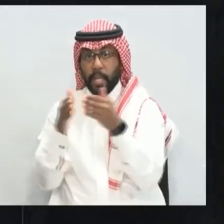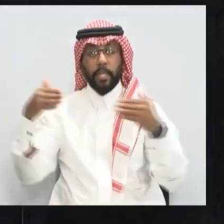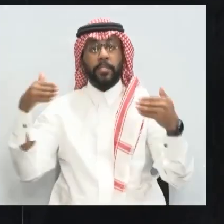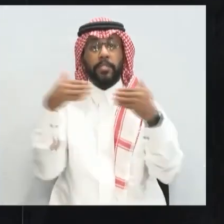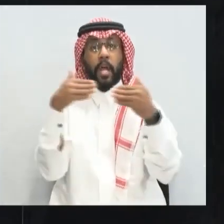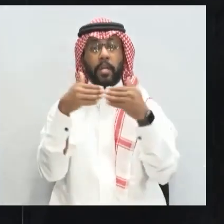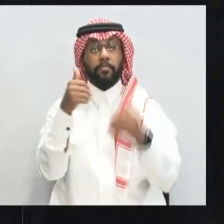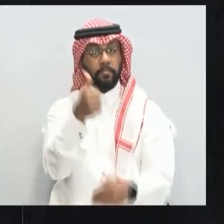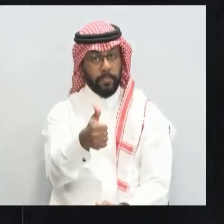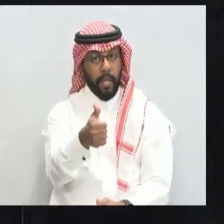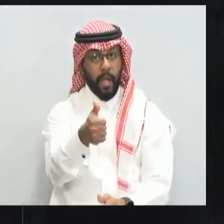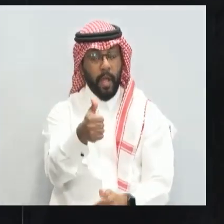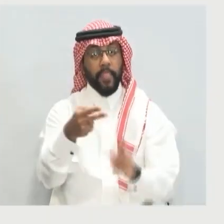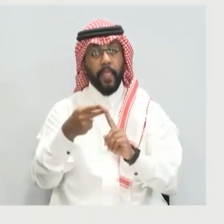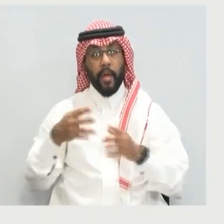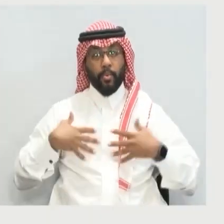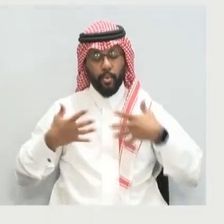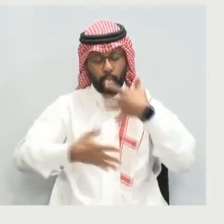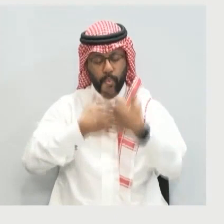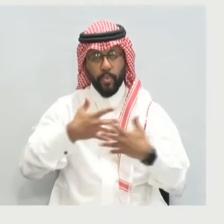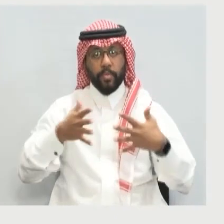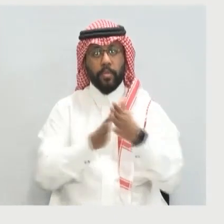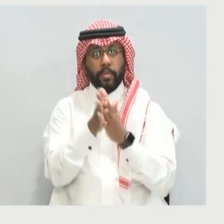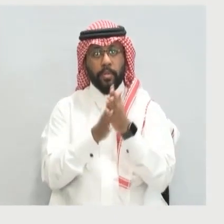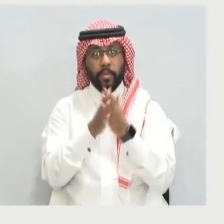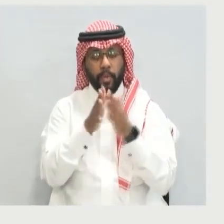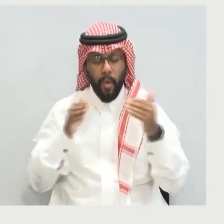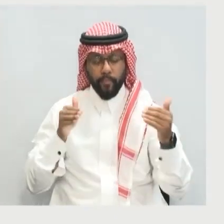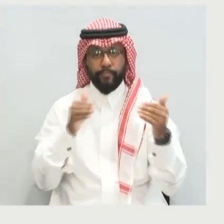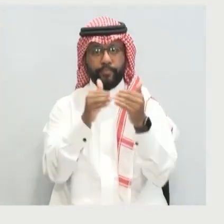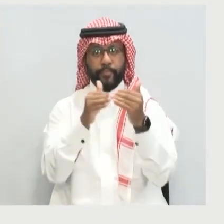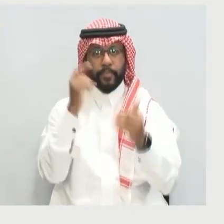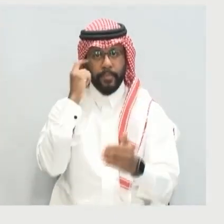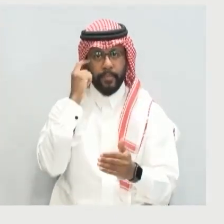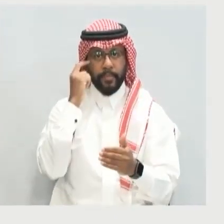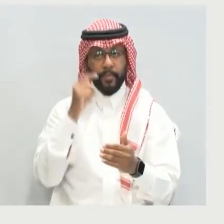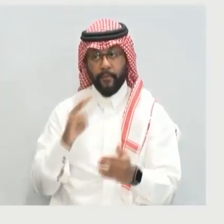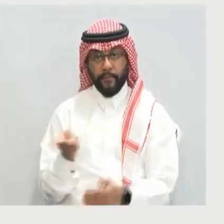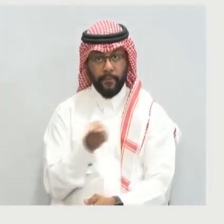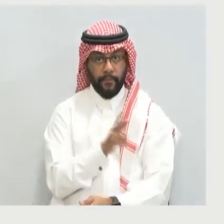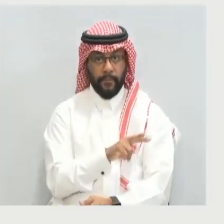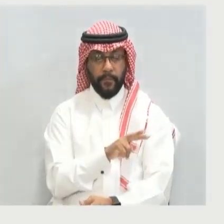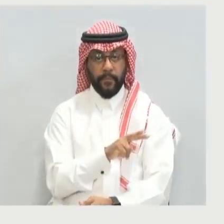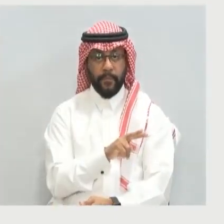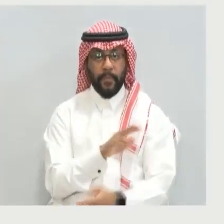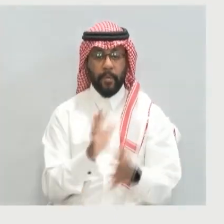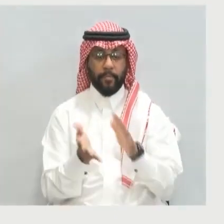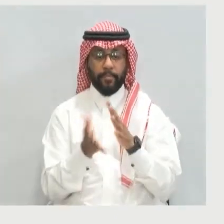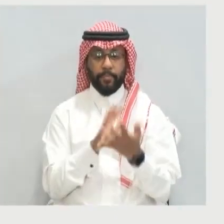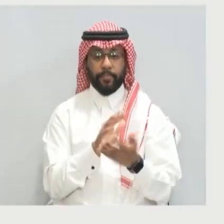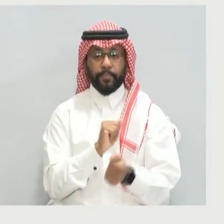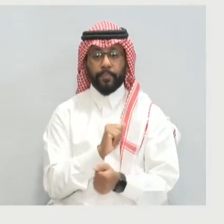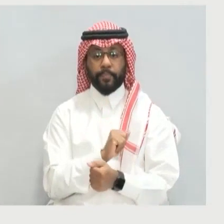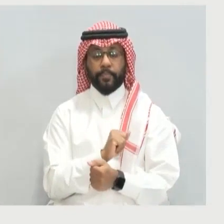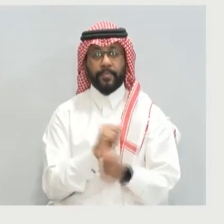كافيه لحدوث هذا التفاعل لتكوين المعقد المنشط اذا لنفرق بين الشروط والفروض